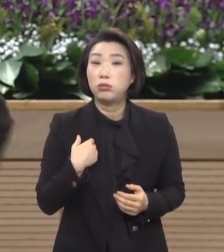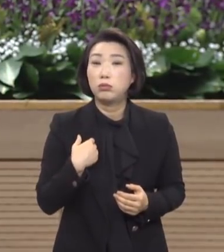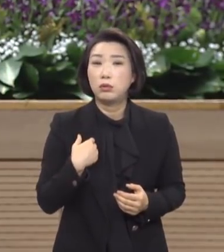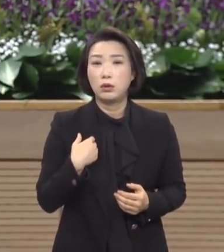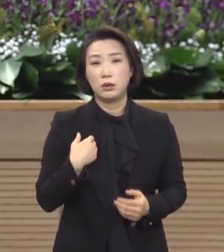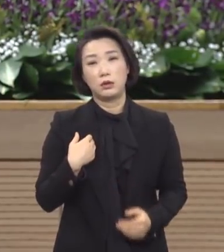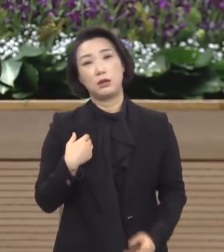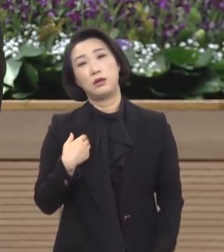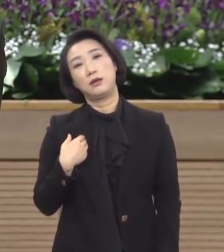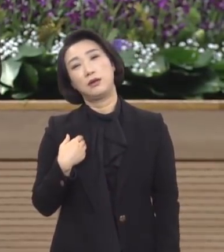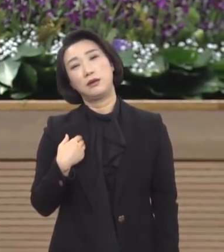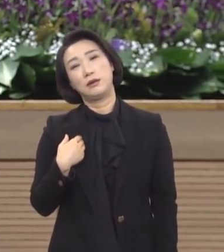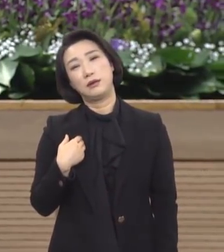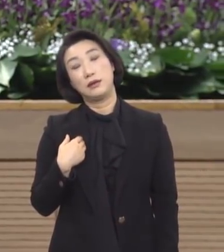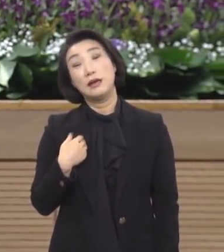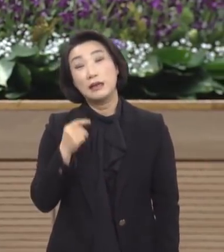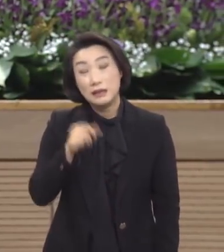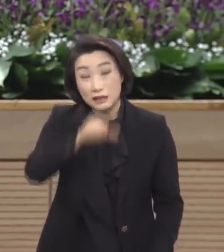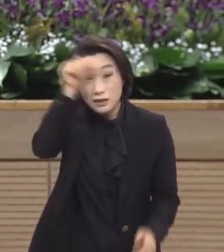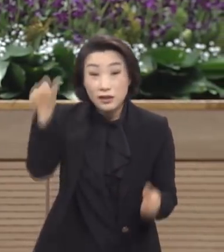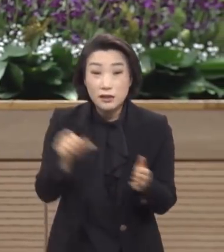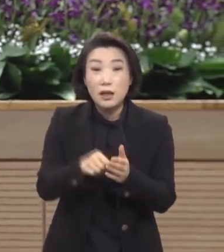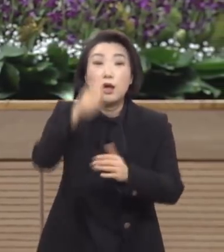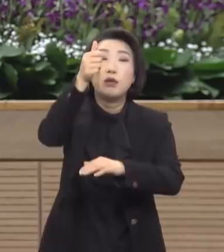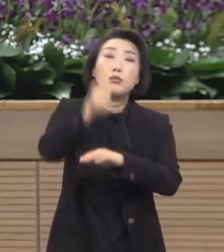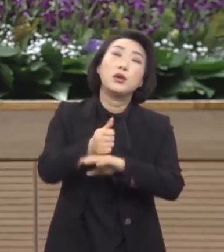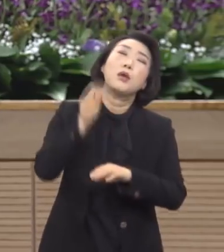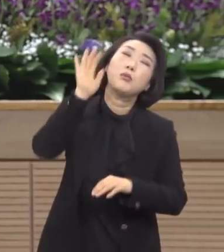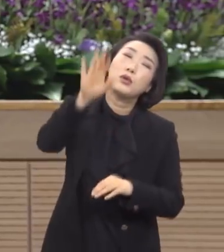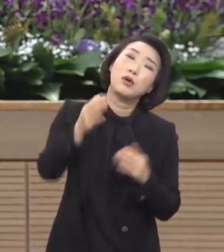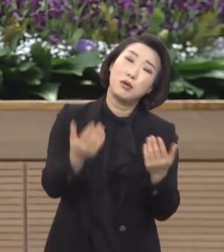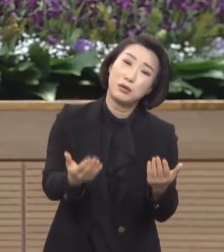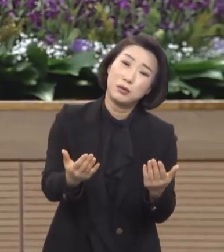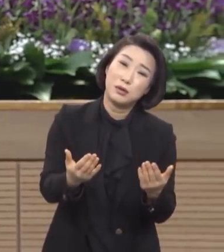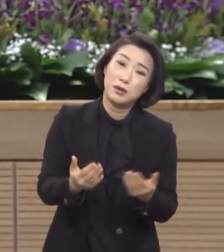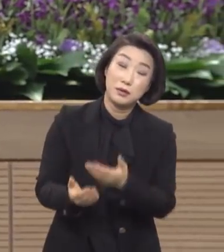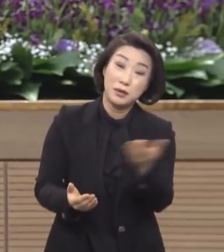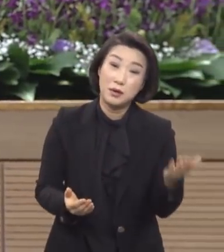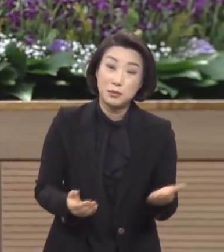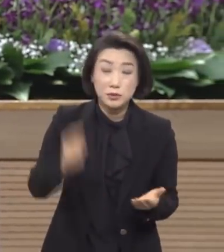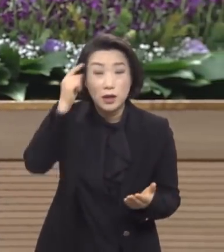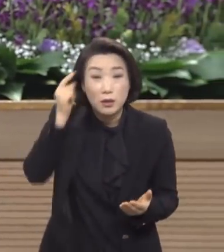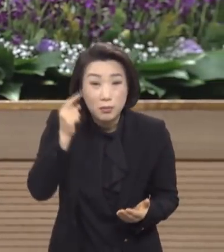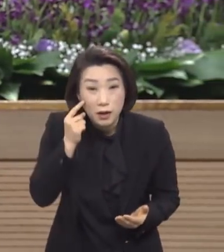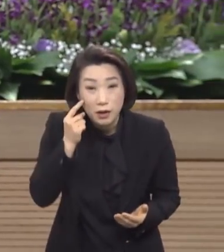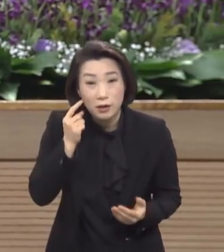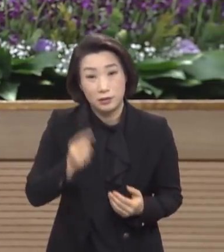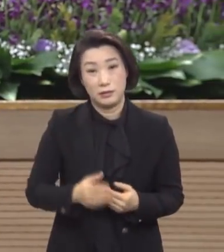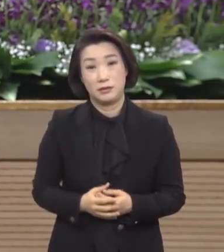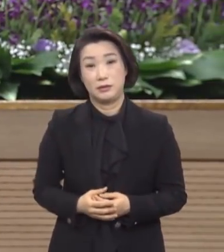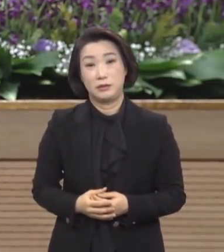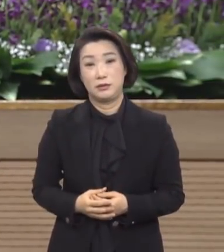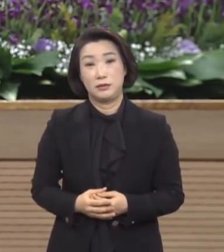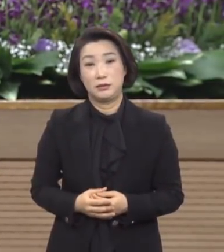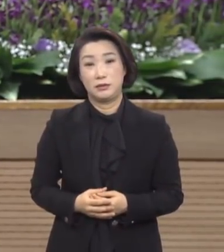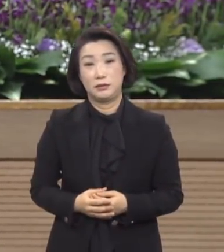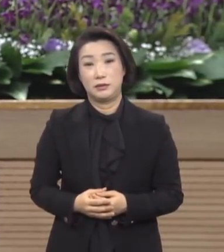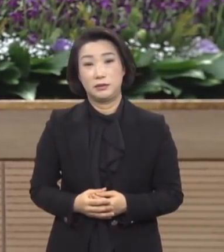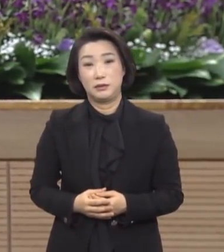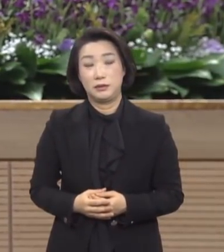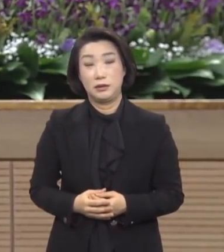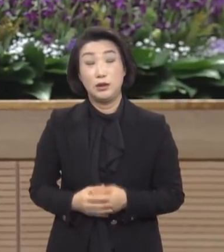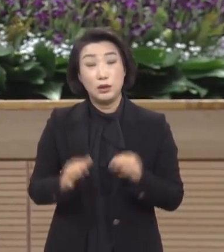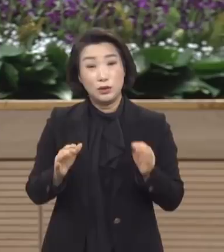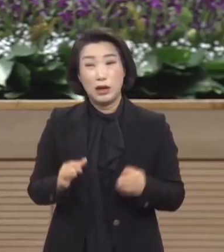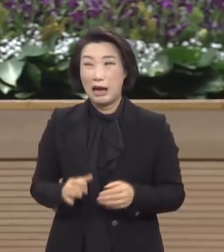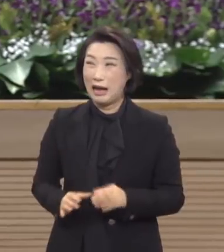모르면 그 인생의 장래가 어떻게 되겠는가 판단 한번 해보세요. 응?